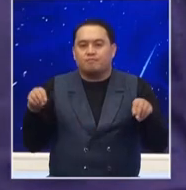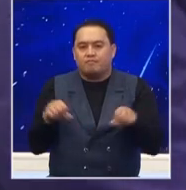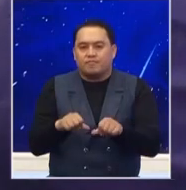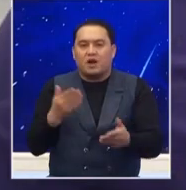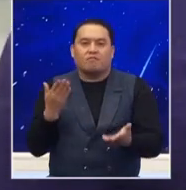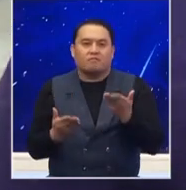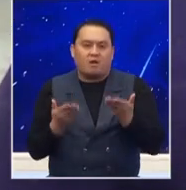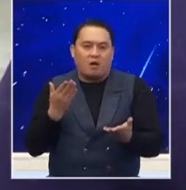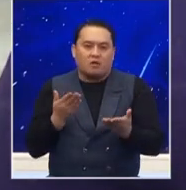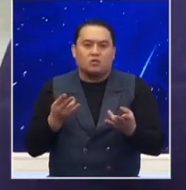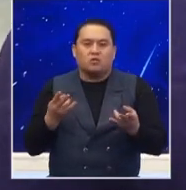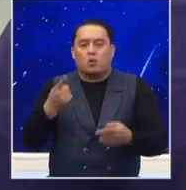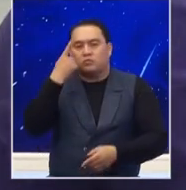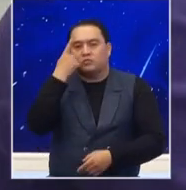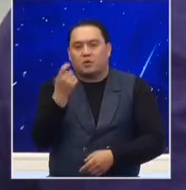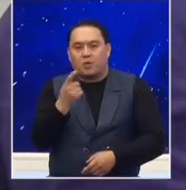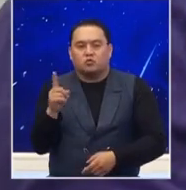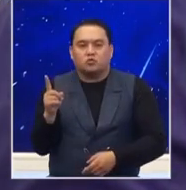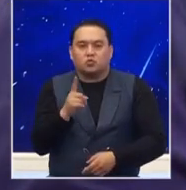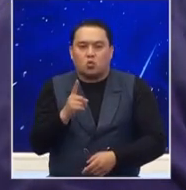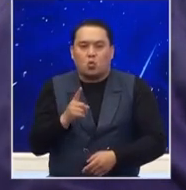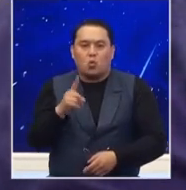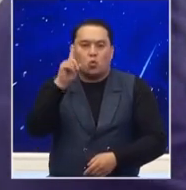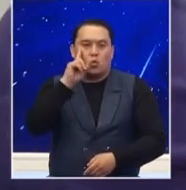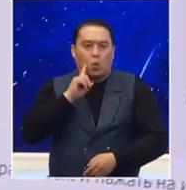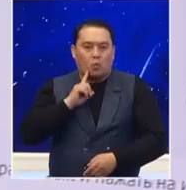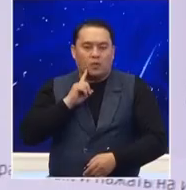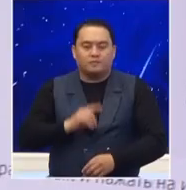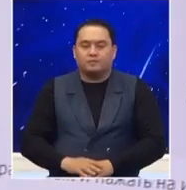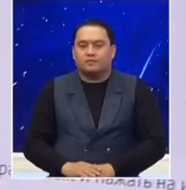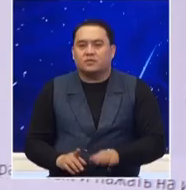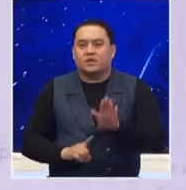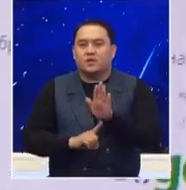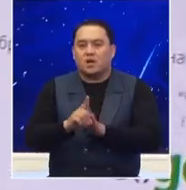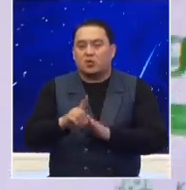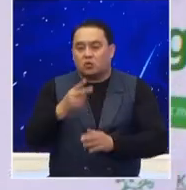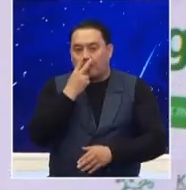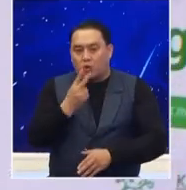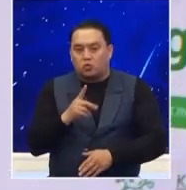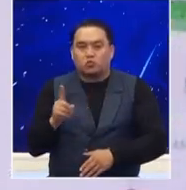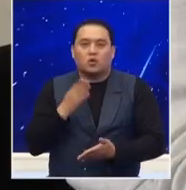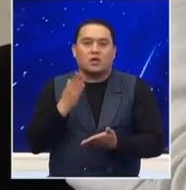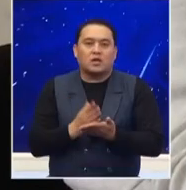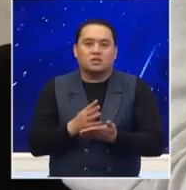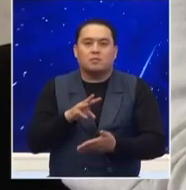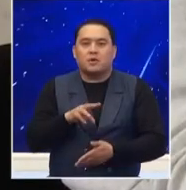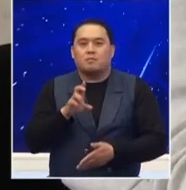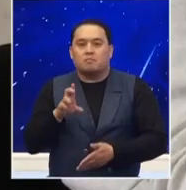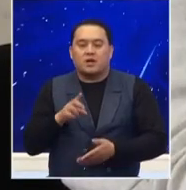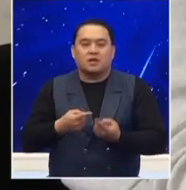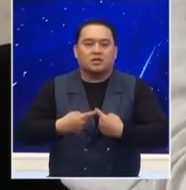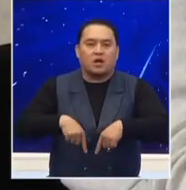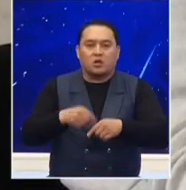прав. То есть вам придет напоминание. Сервис очень удобный. Для начала нужно убедиться, что у вас есть мобильная база данных, а в